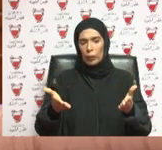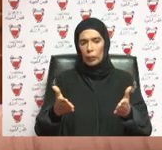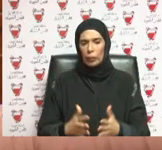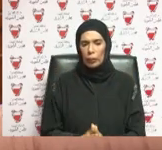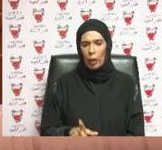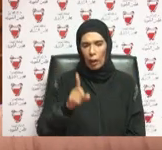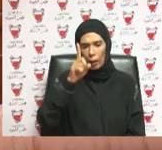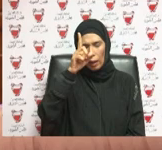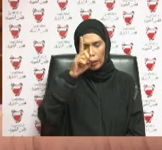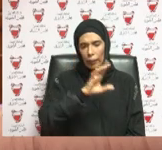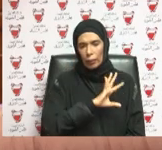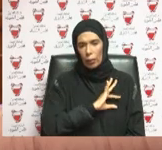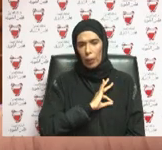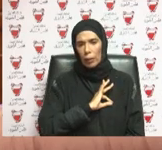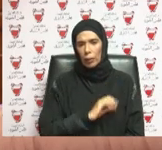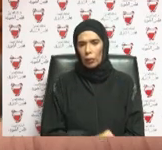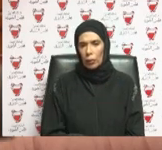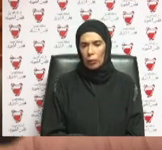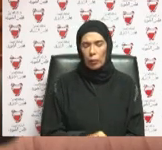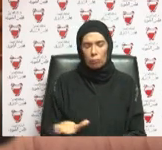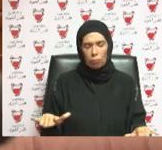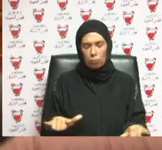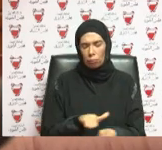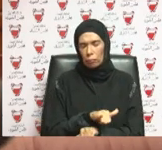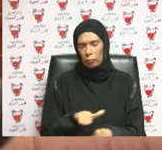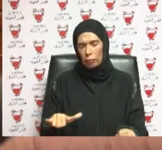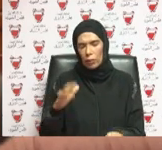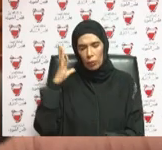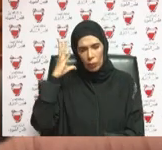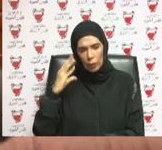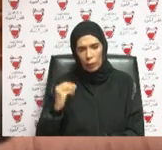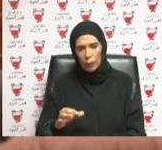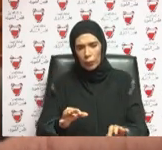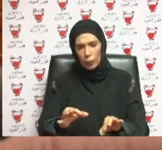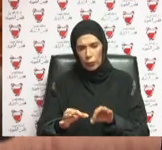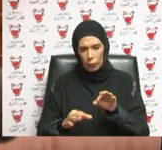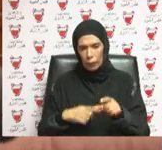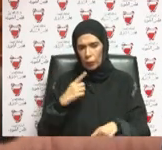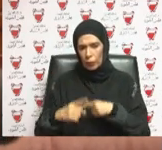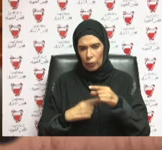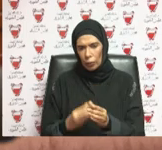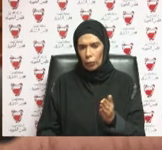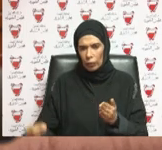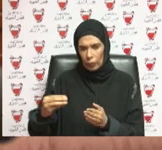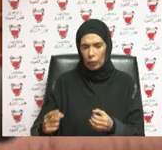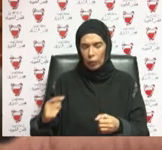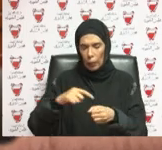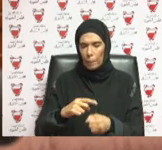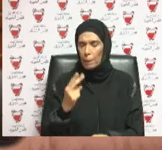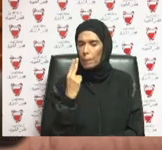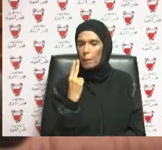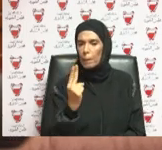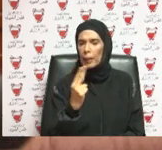الله عليه. لا نستطيع معالي الرئيس أن ننسى حرص سموه المستمر على تعزيز التعاون بين